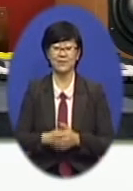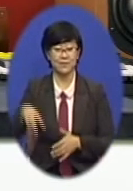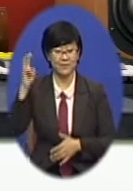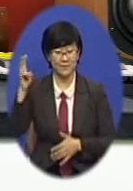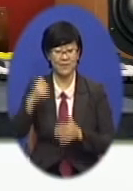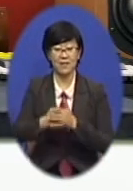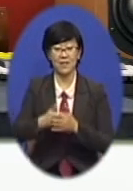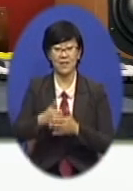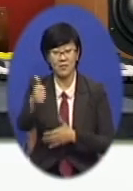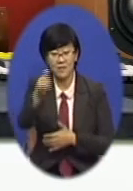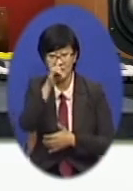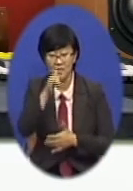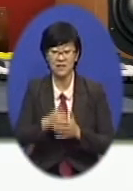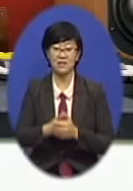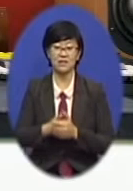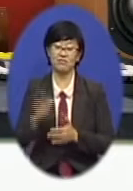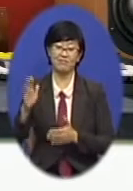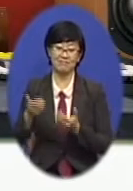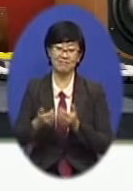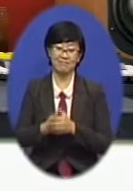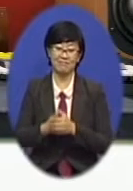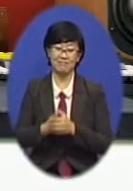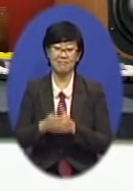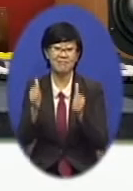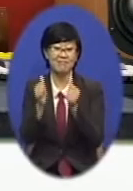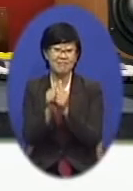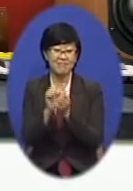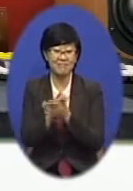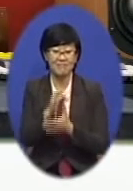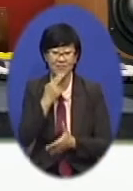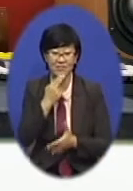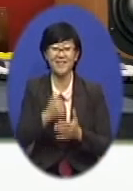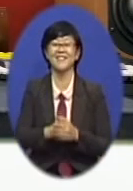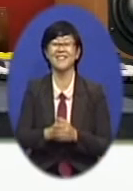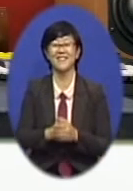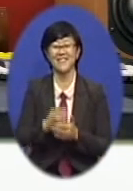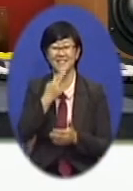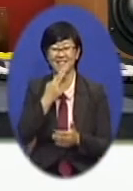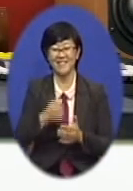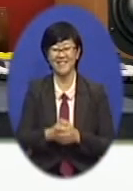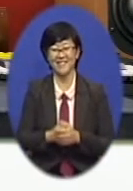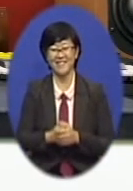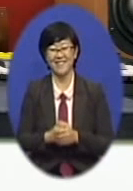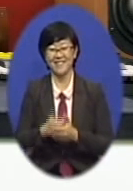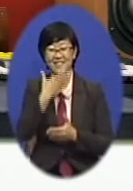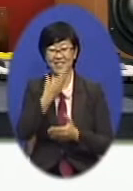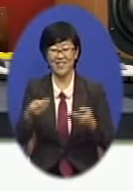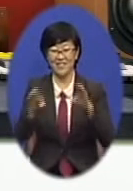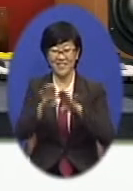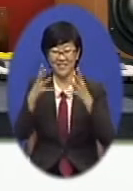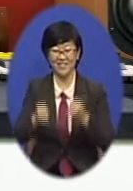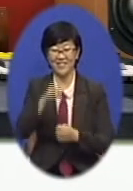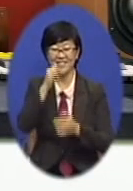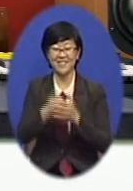혹시 할아버지 네. 계세요? 아니 안 계세요. 그러면 남자친구는? 없어요. 남자친구 복지관 가면 있잖아요.